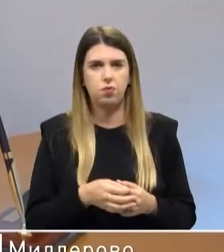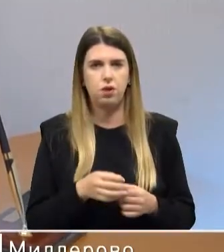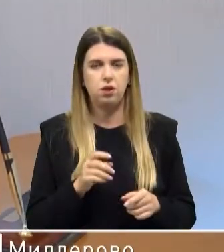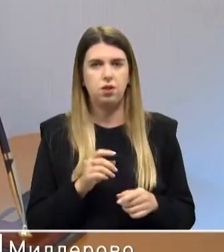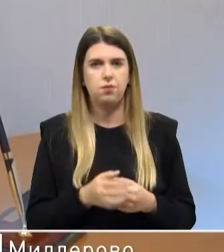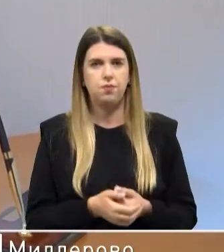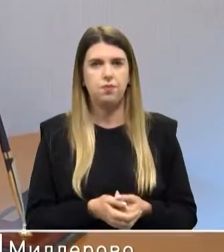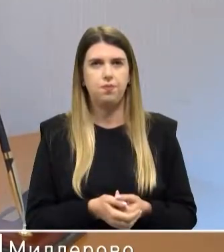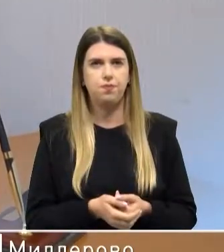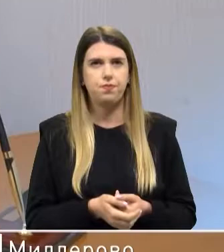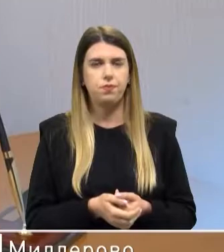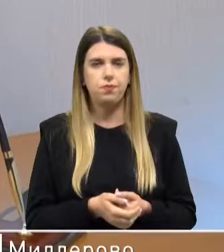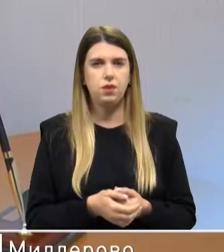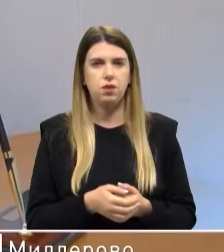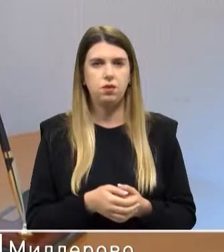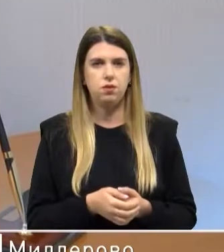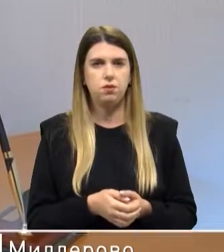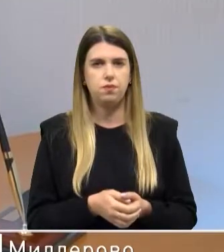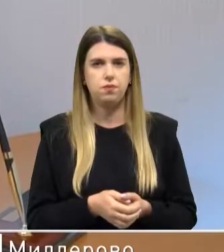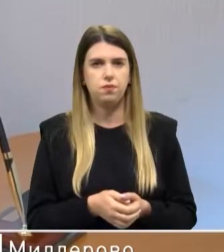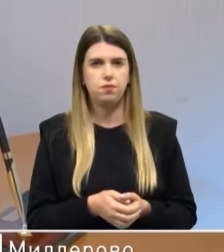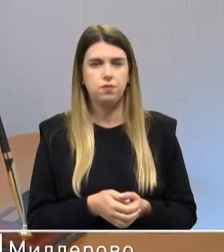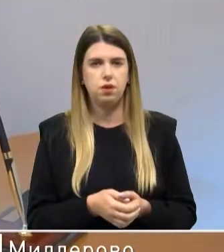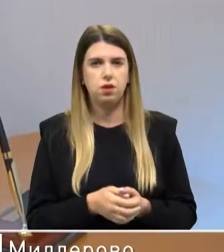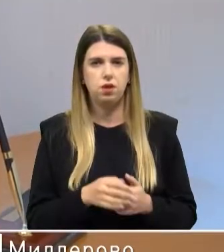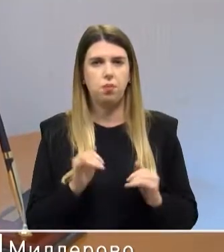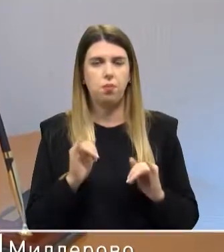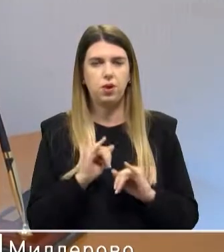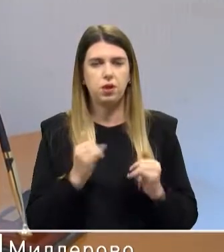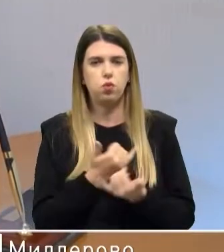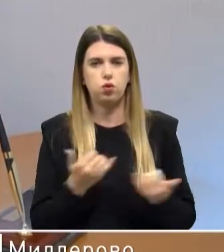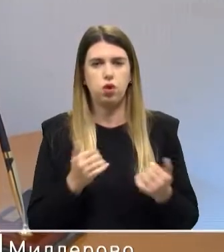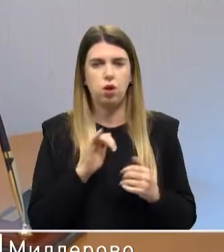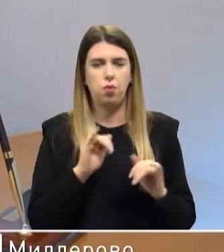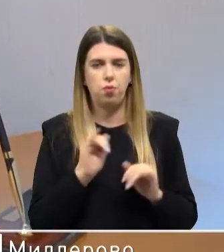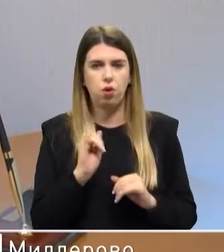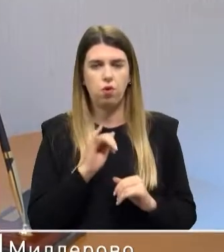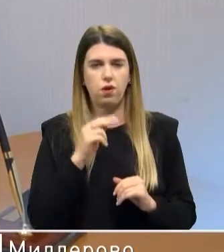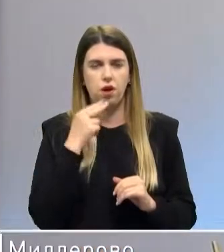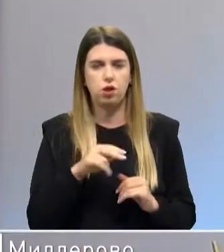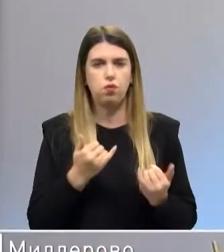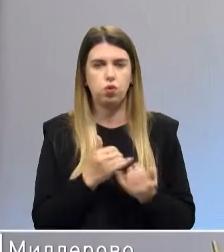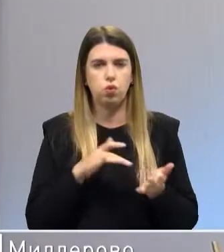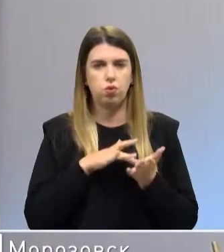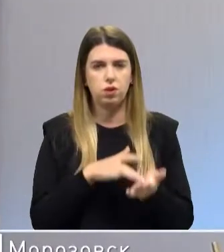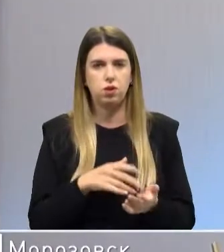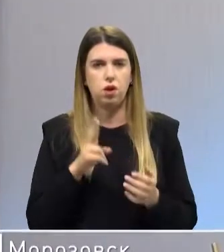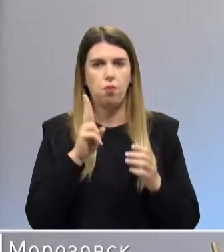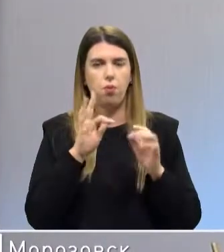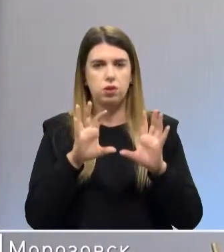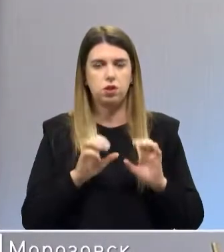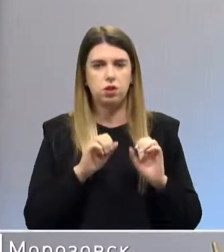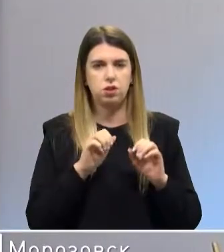совсем, вернее, совсем плохих услуг, плохого качества услуг туристических, по закону о защите